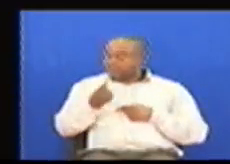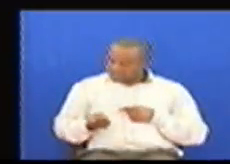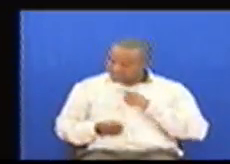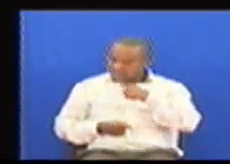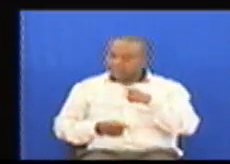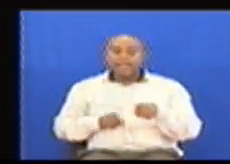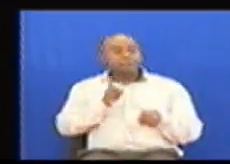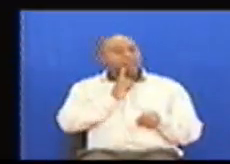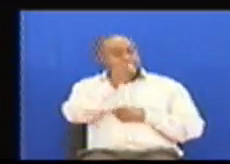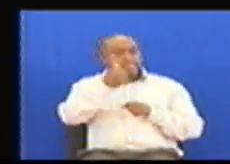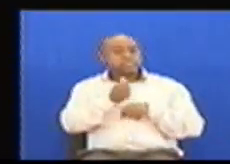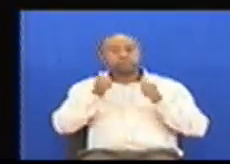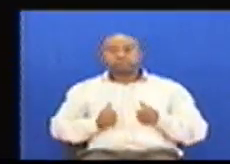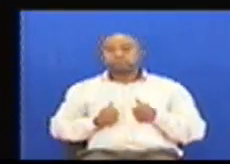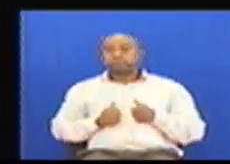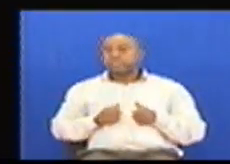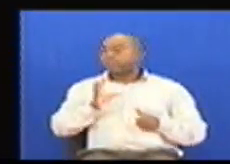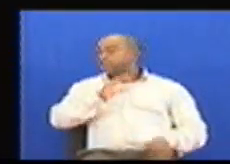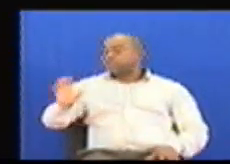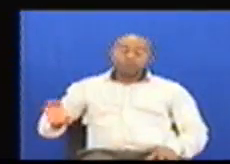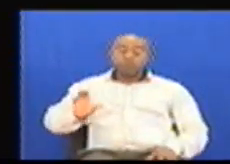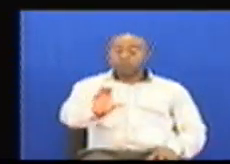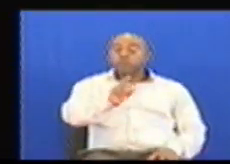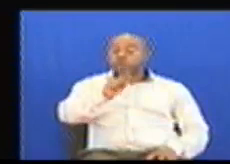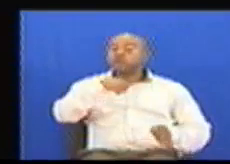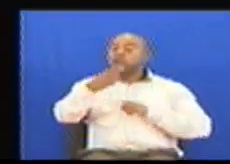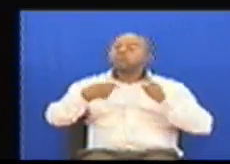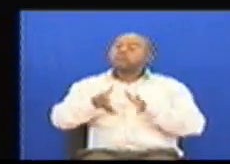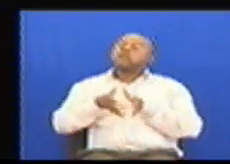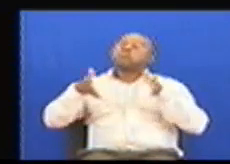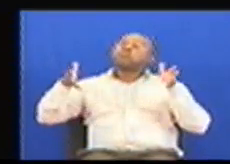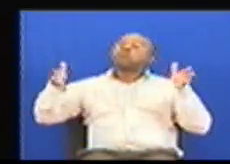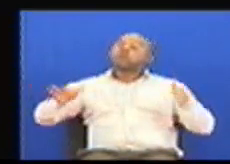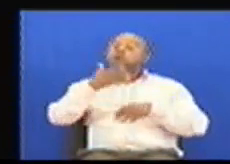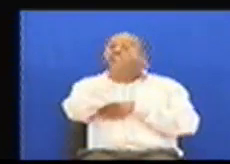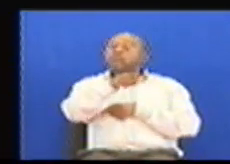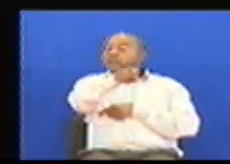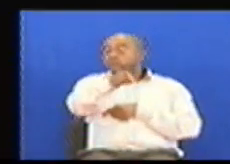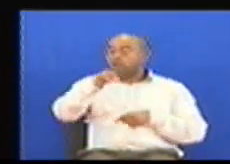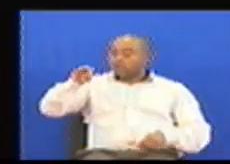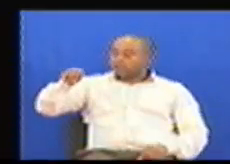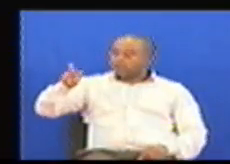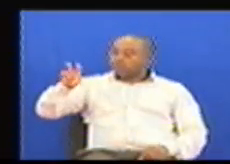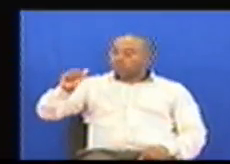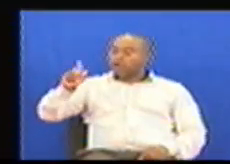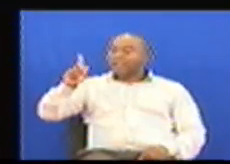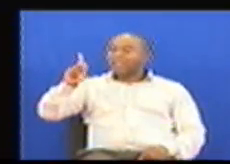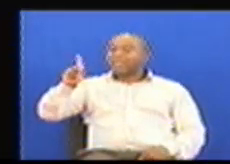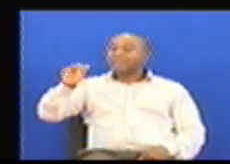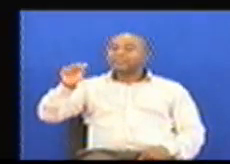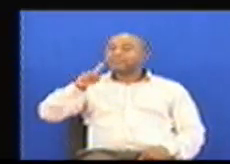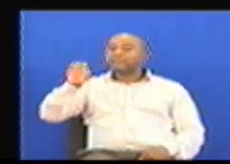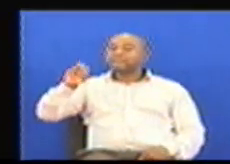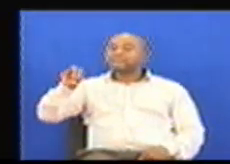mama anafanya sana, pelekeni pesa mradi mkubwa wa maji Mwakizega. Leo mradi wa Mwakizega unatekelezwa. Mheshimiwa Naibu